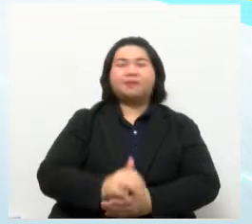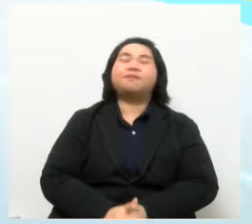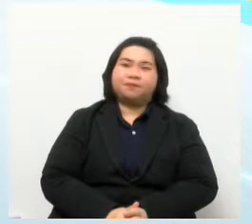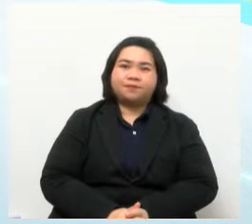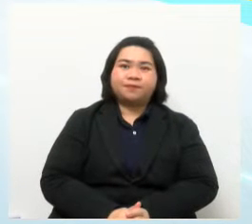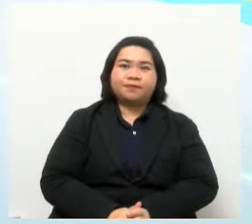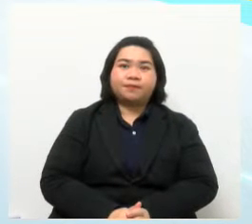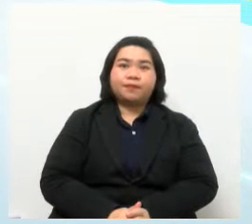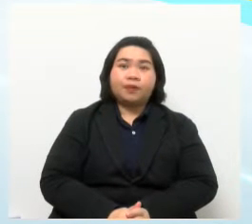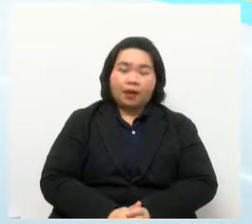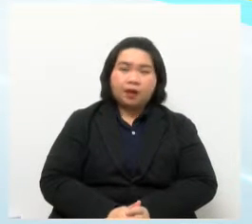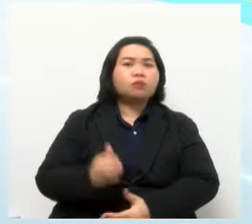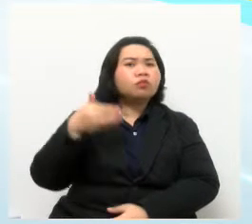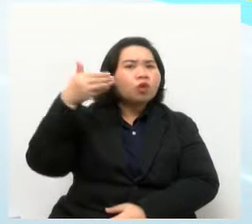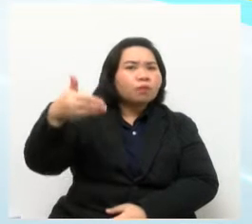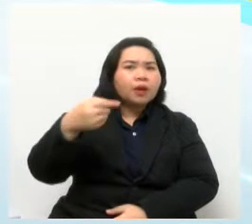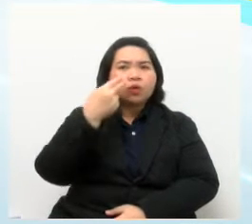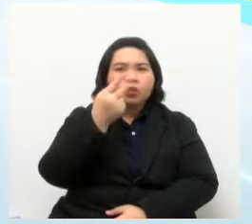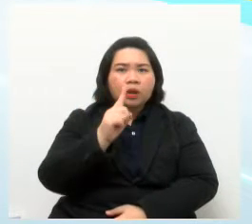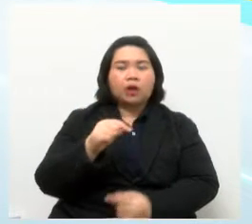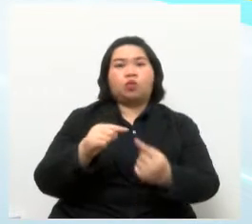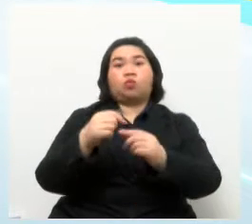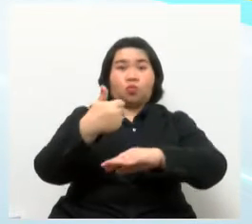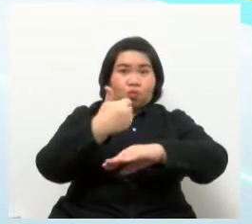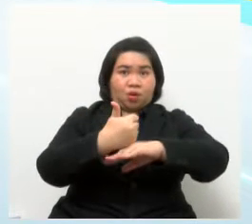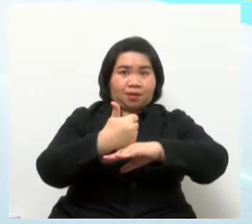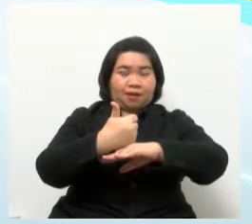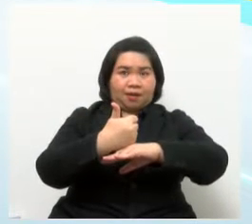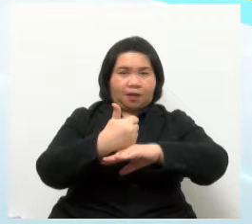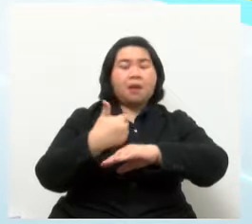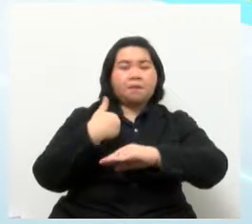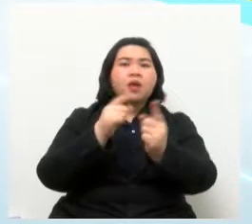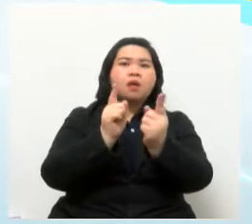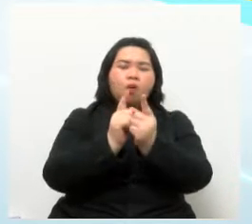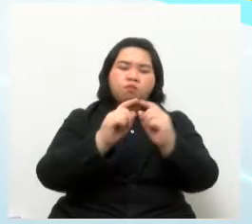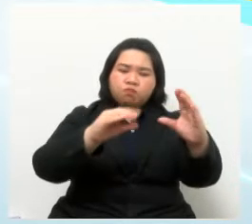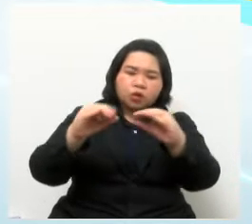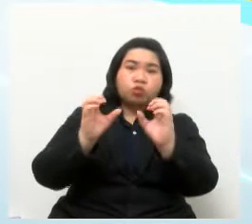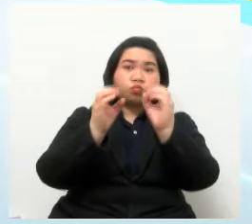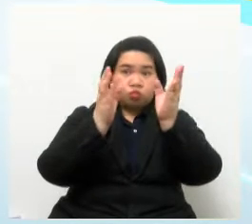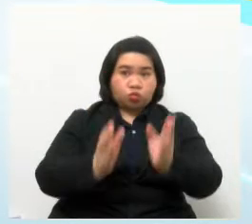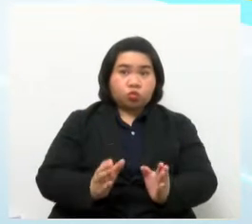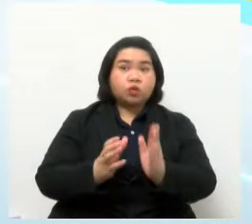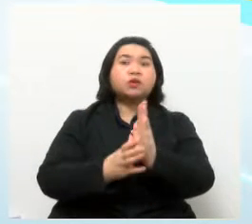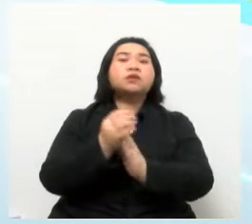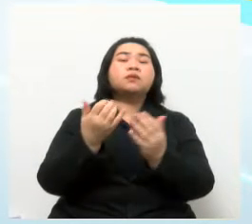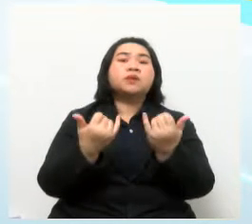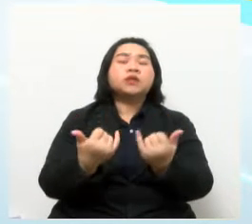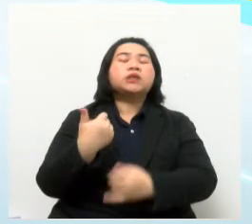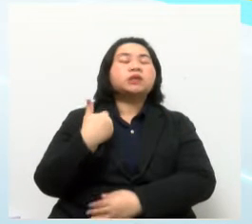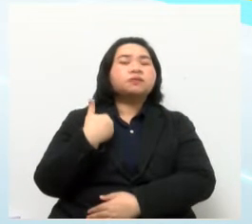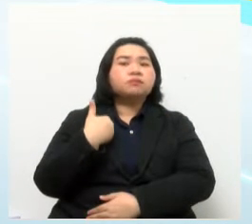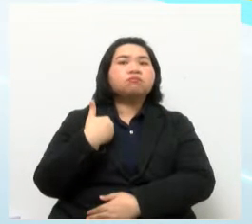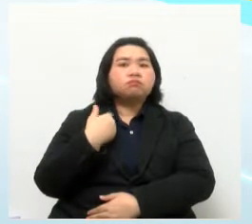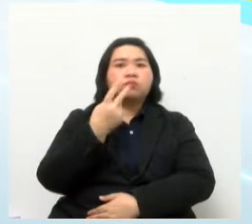งต่อไปนะคะนั่นก็คือช่วงผู้บริหารกพฐ.พบเพื่อนครูนะคะซึ่งในสัปดาห์นี้ค่ะเราจะพาท่านผู้ชมนะ